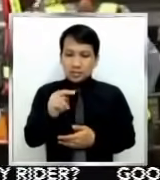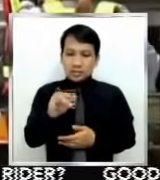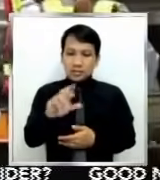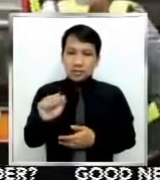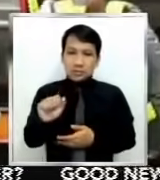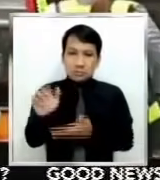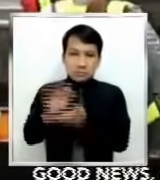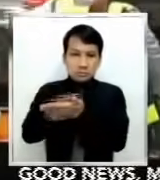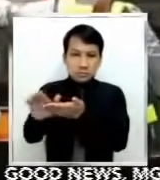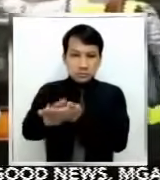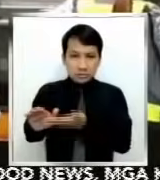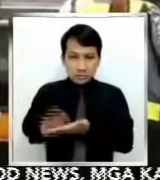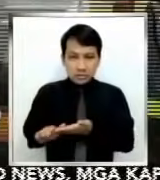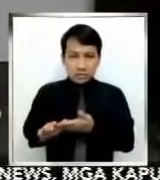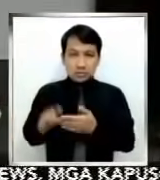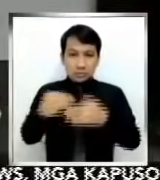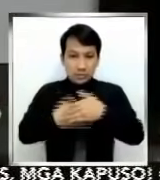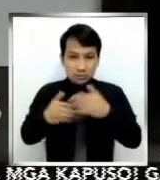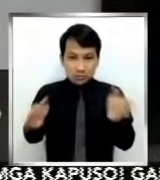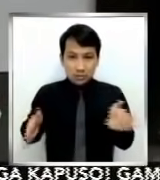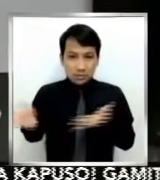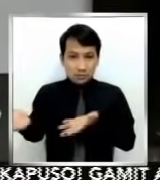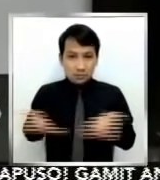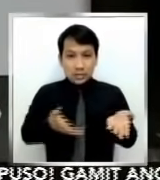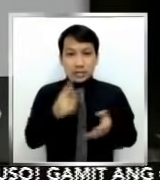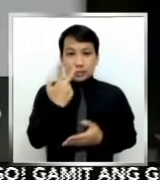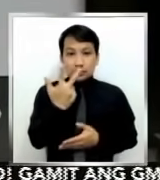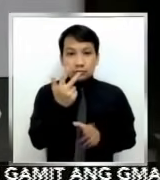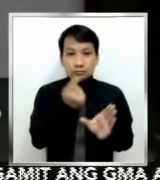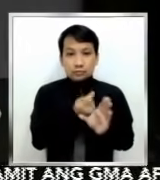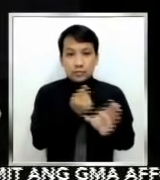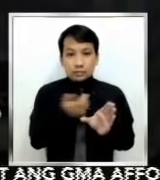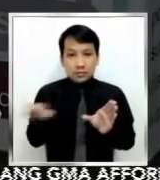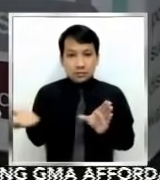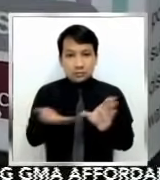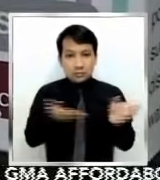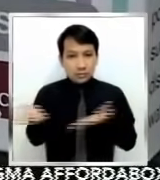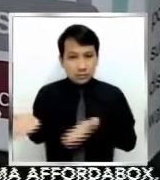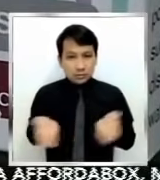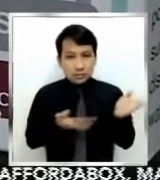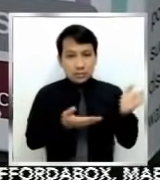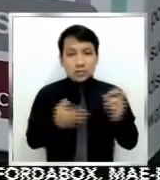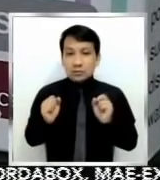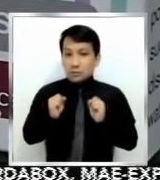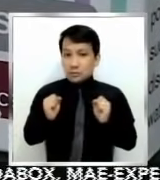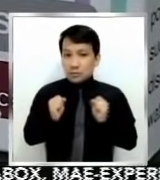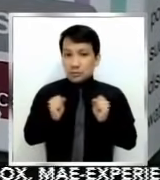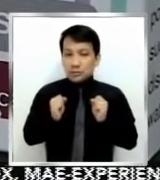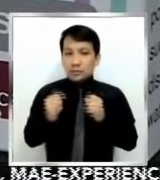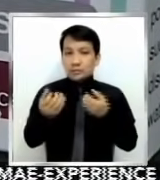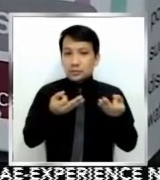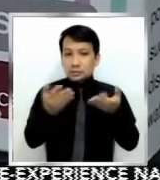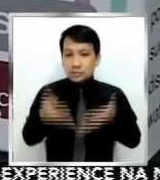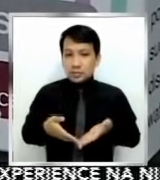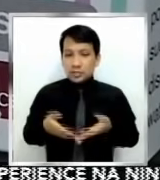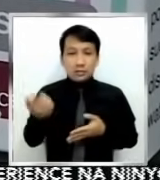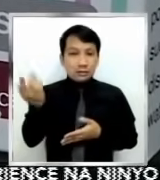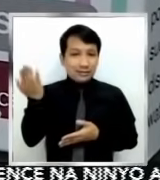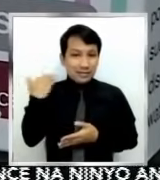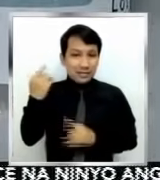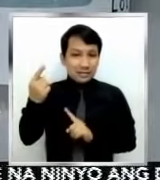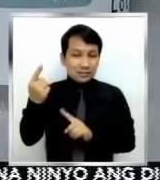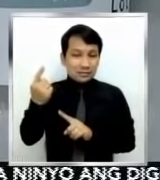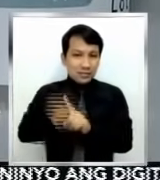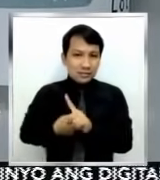box, saka isinakay si 3 truck para dalhin sa cold storage facility sa Marikina. Noong nakaraang buwan, sinuspinde ang paggamit ng